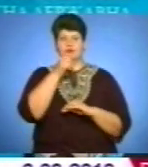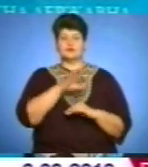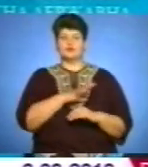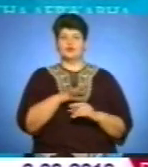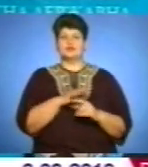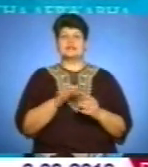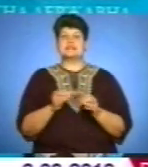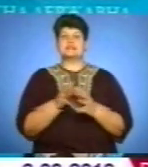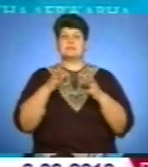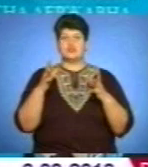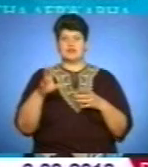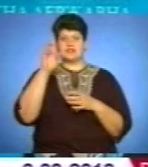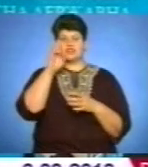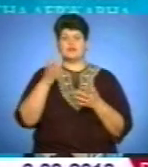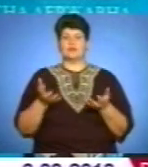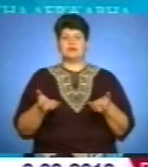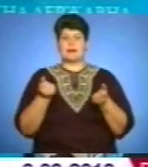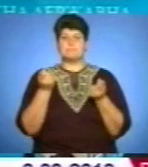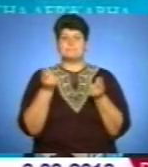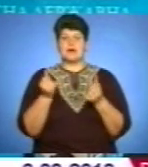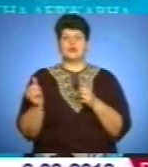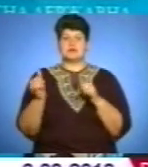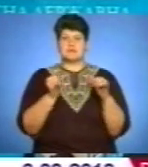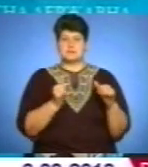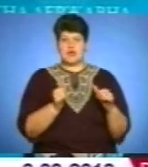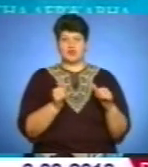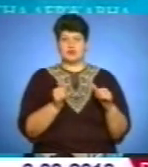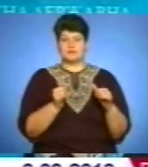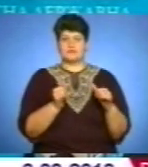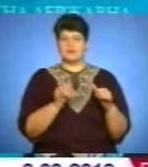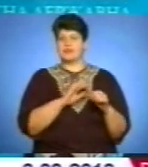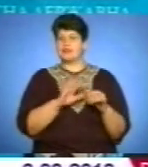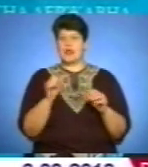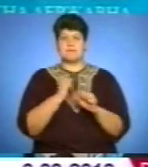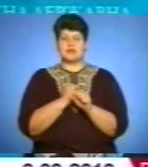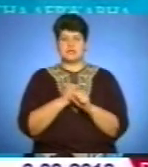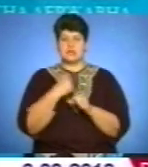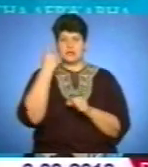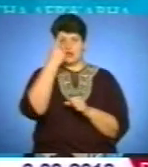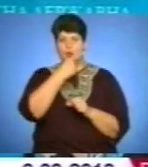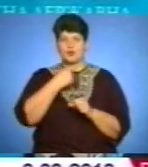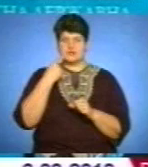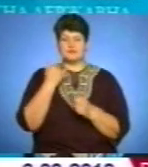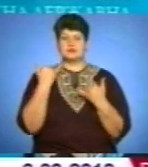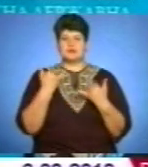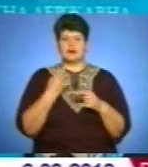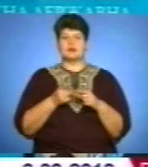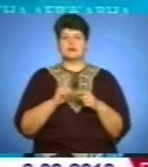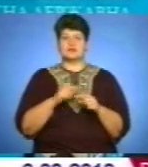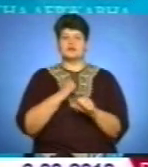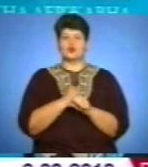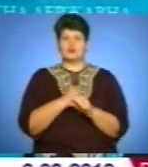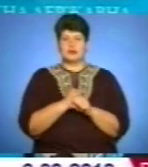було суттєво збільшено державну підтримку для малозабезпечених непрацездатних осіб, на часі це зробити і